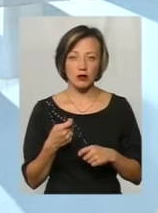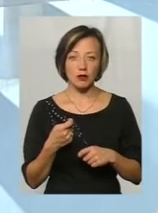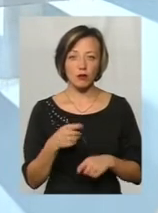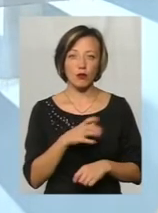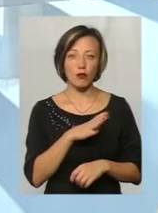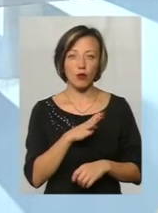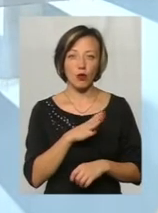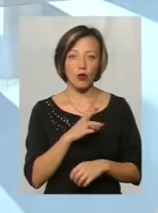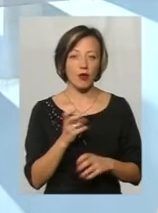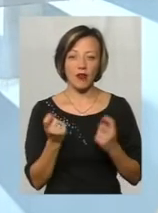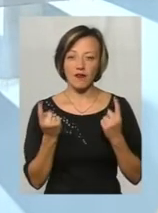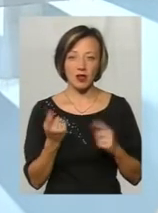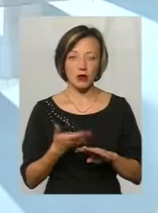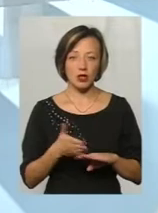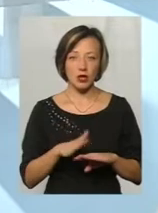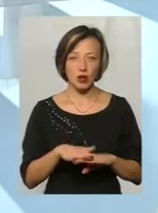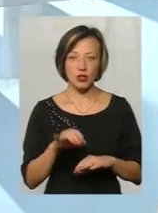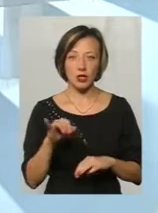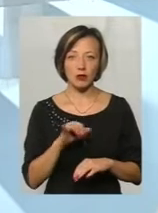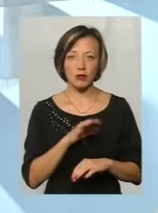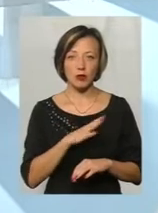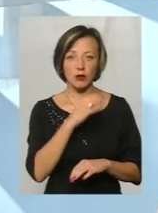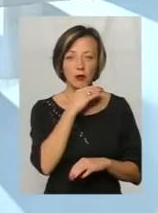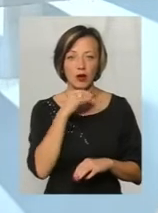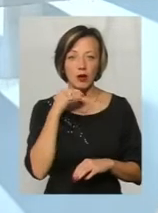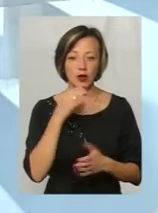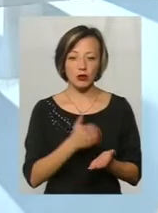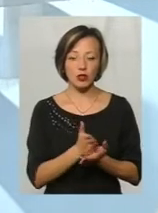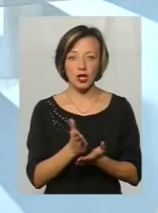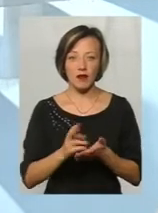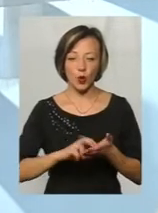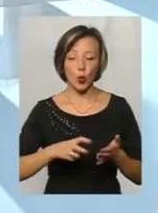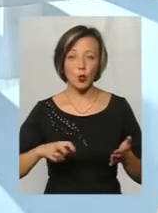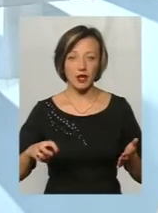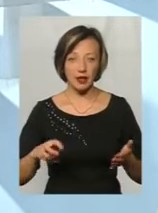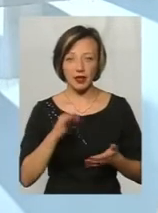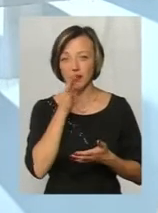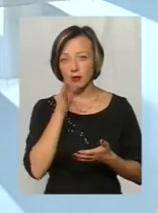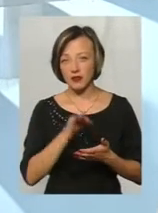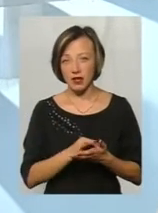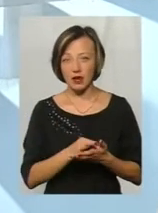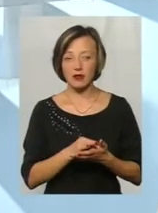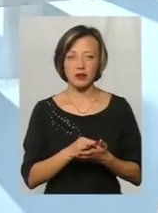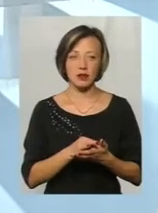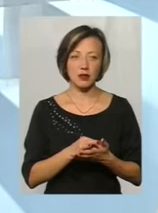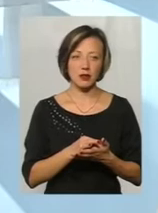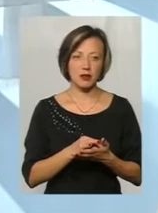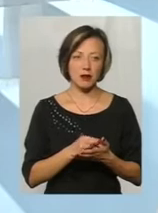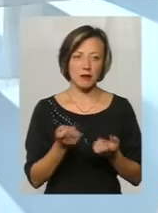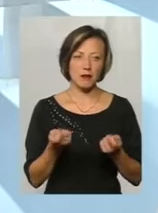було невеликої тяжкості, і, відповідно, були дуже багато шляхів уникнення відповідальності, в тому числі і звільнення, і по малозначності